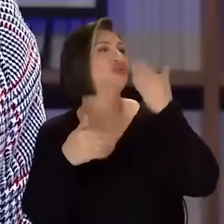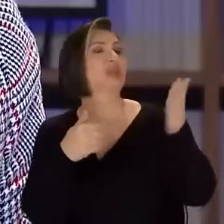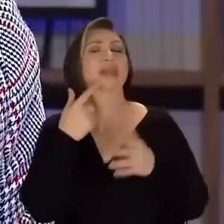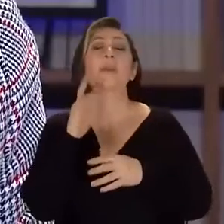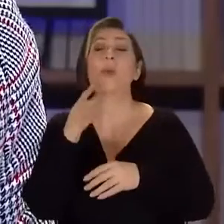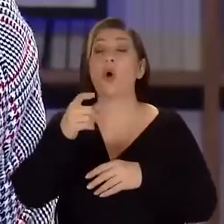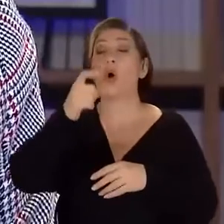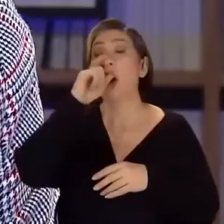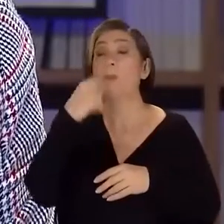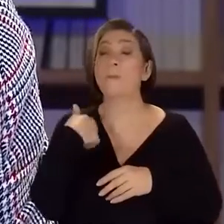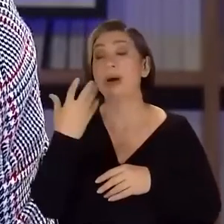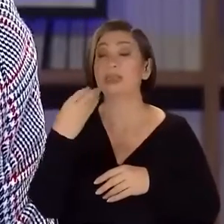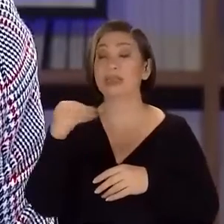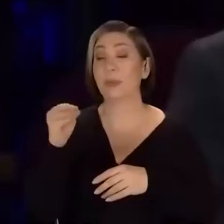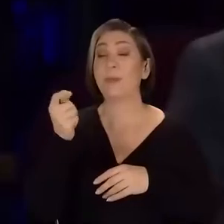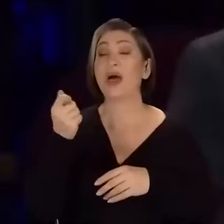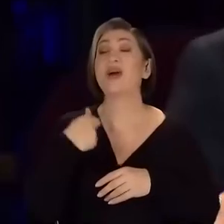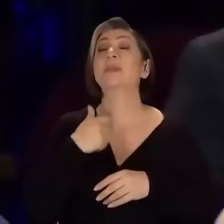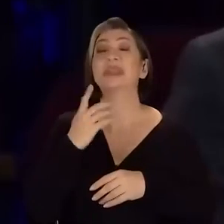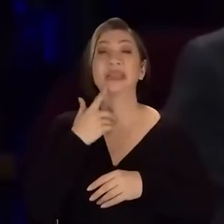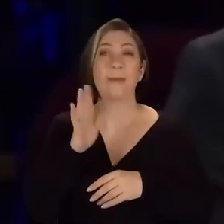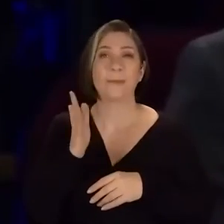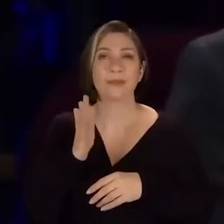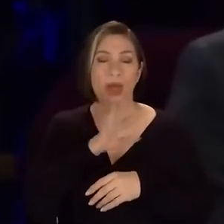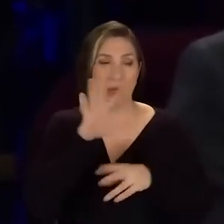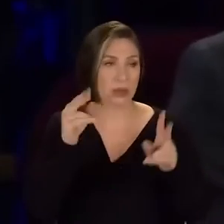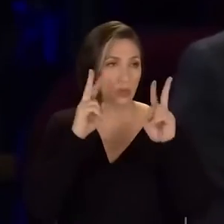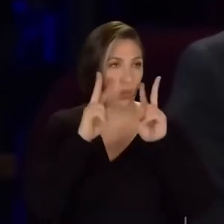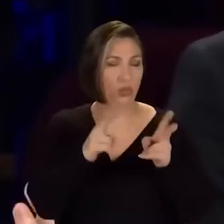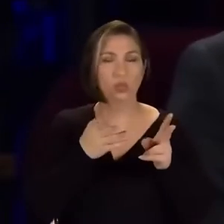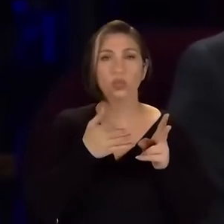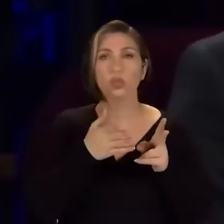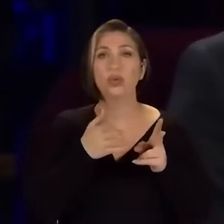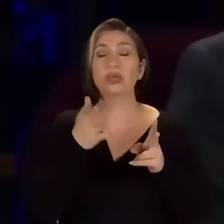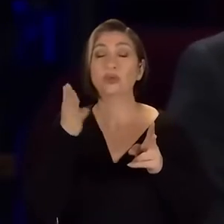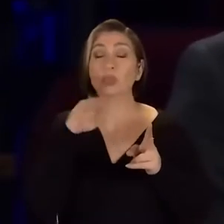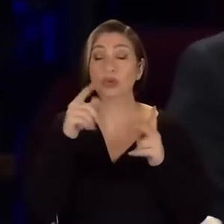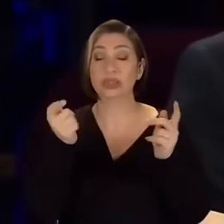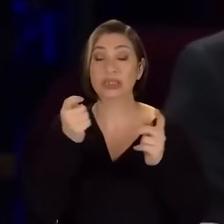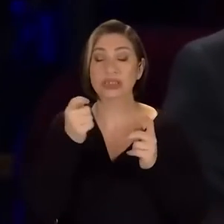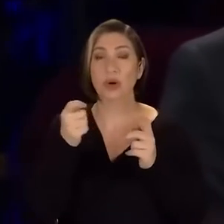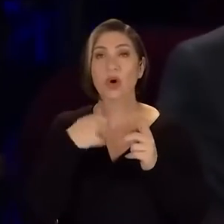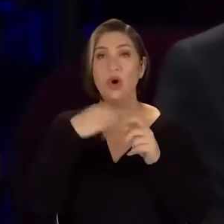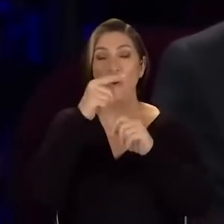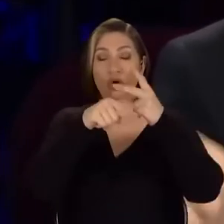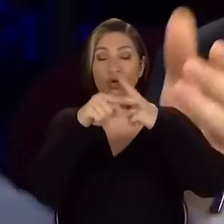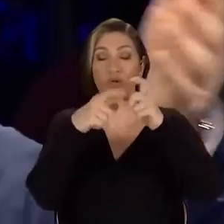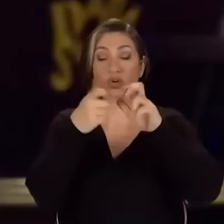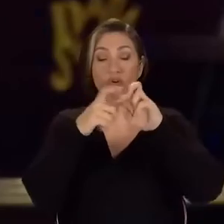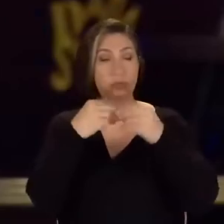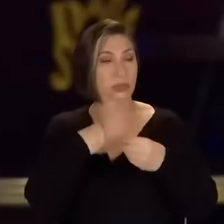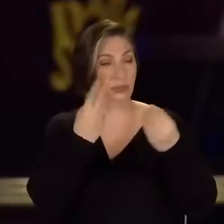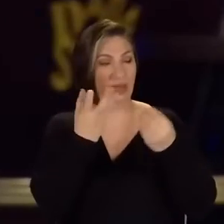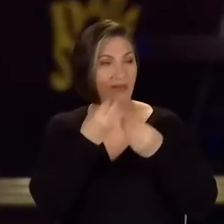diyemem ki Okan Bey'e bardağı sattım ama parayı vermedi bana. Çünkü herkes burada şahit. Sonra bu işlemi Özgür'e veriyorum bardağı.